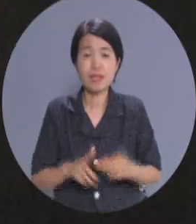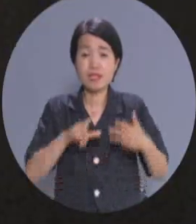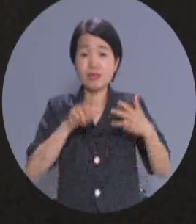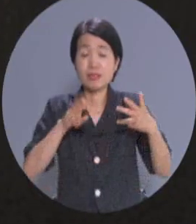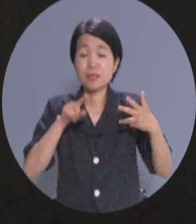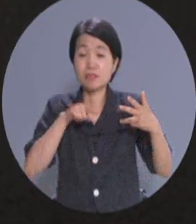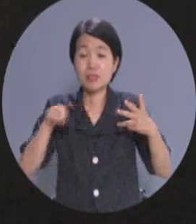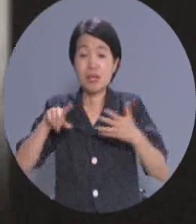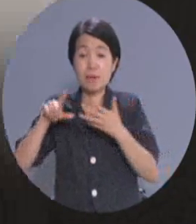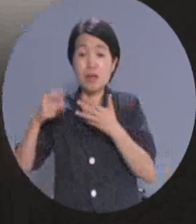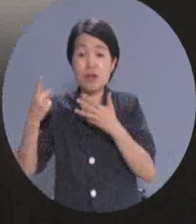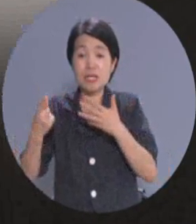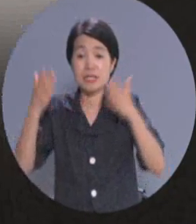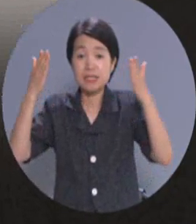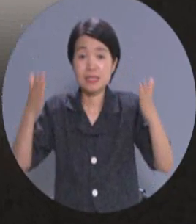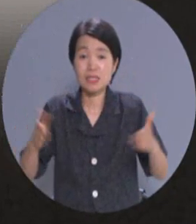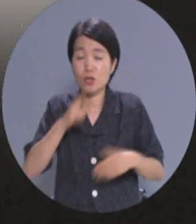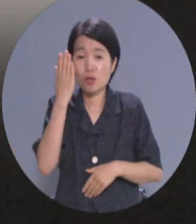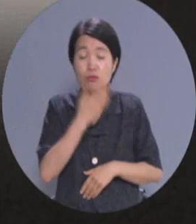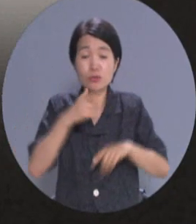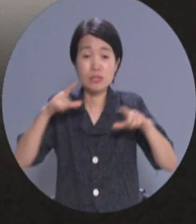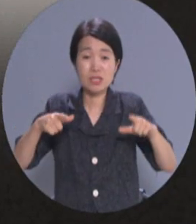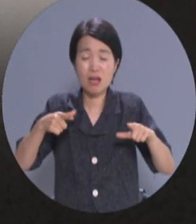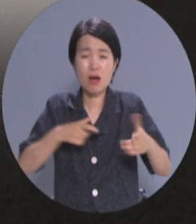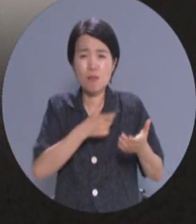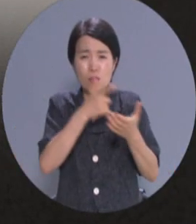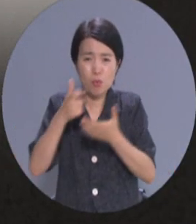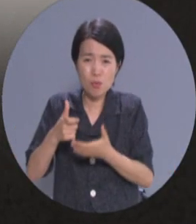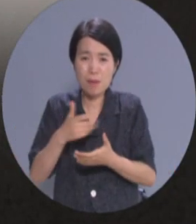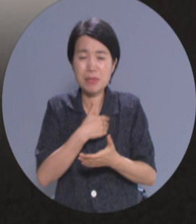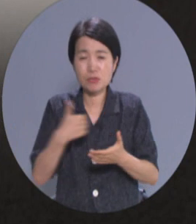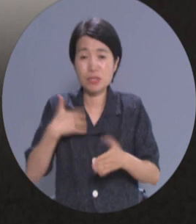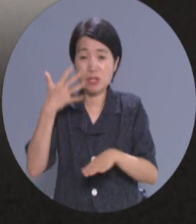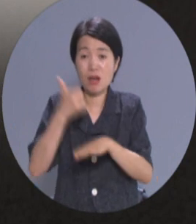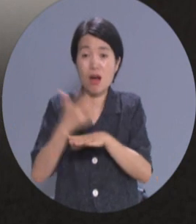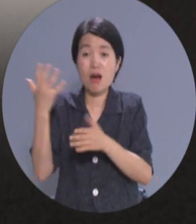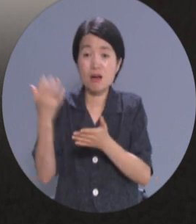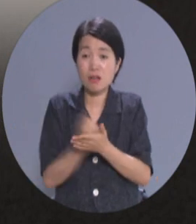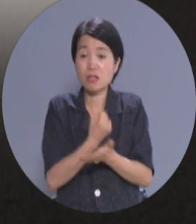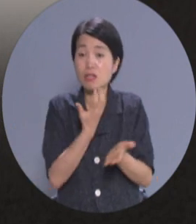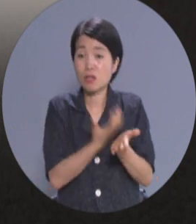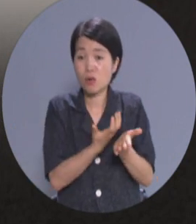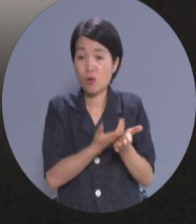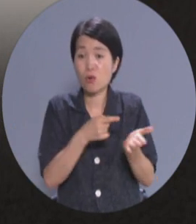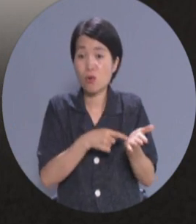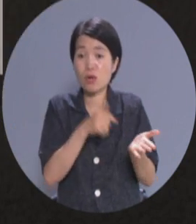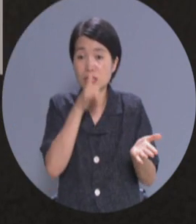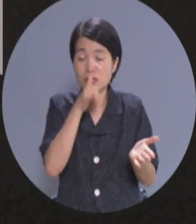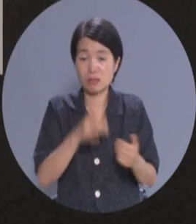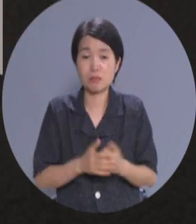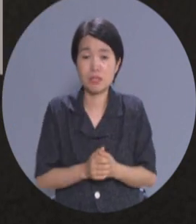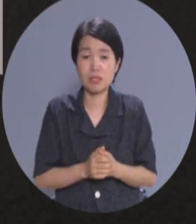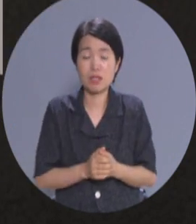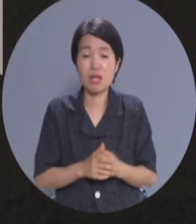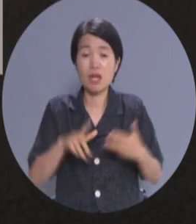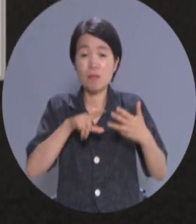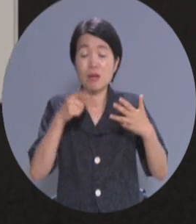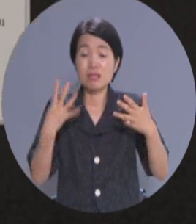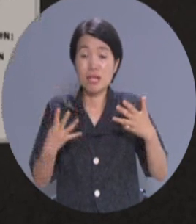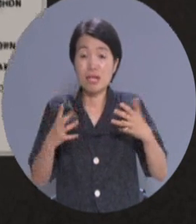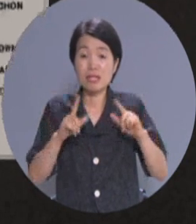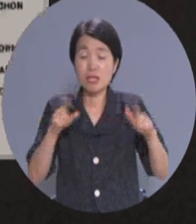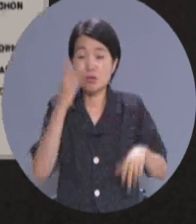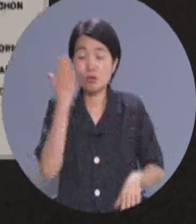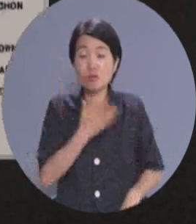7월 31일과 8월 1일 사이에는 여수 지역을 폭격해 만족할 만한 결과를 얻었다고 보고했습니다 또 8월